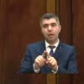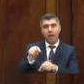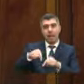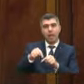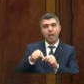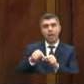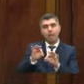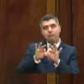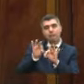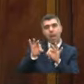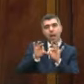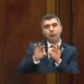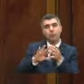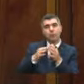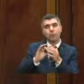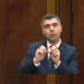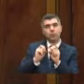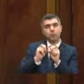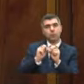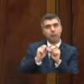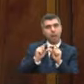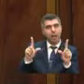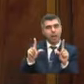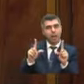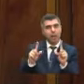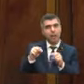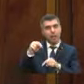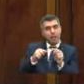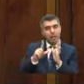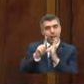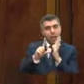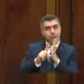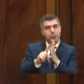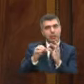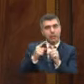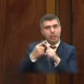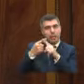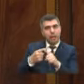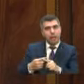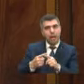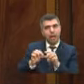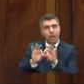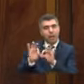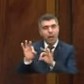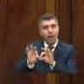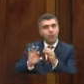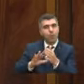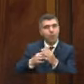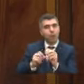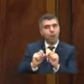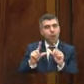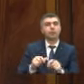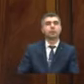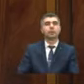هي، لأن هذا كيتضمن مراسيم وكيتضمن إجراءات وكيت اسمه خريطة دي مختلف الإجراءات إن شاء الله اللي نبدأ في